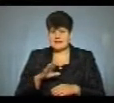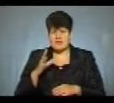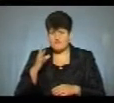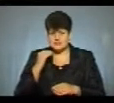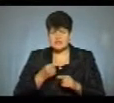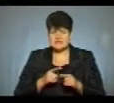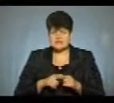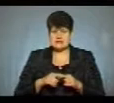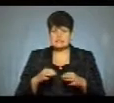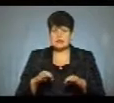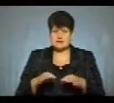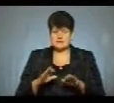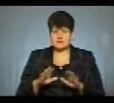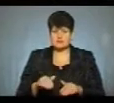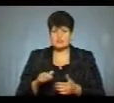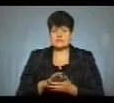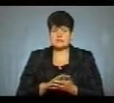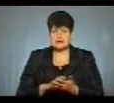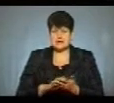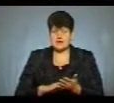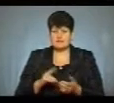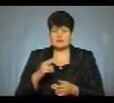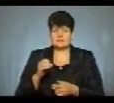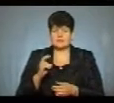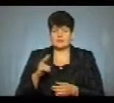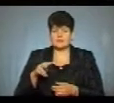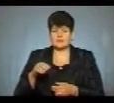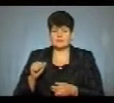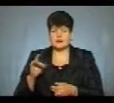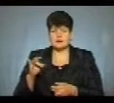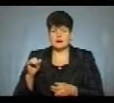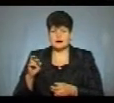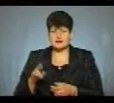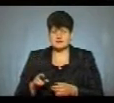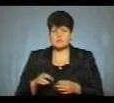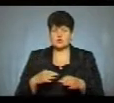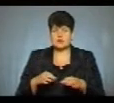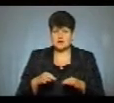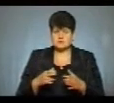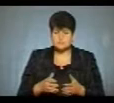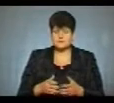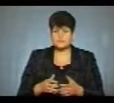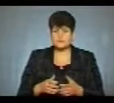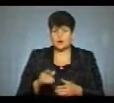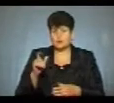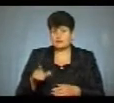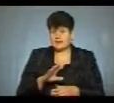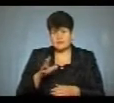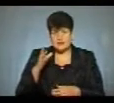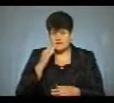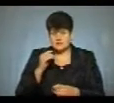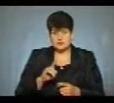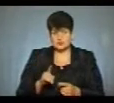транспортним засобом, і при поданні заяви і декларації про транспортні засоби, і людина не вважала, що це